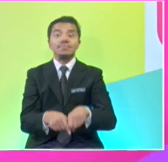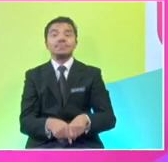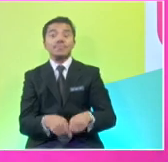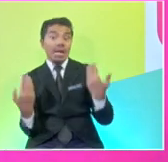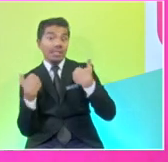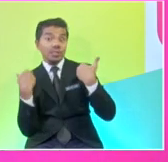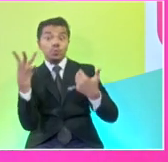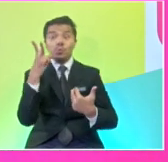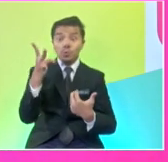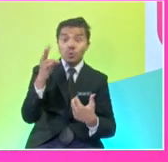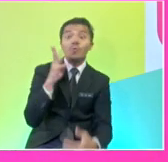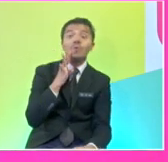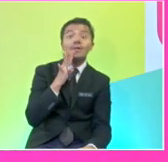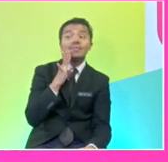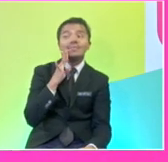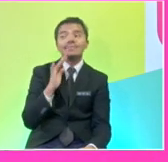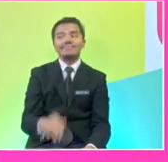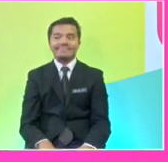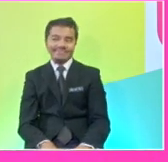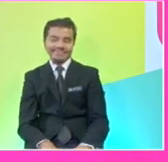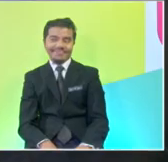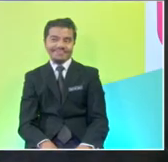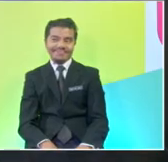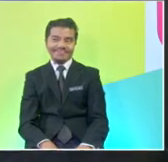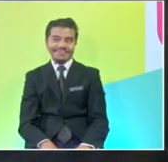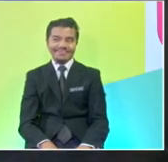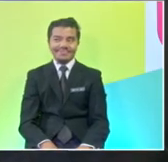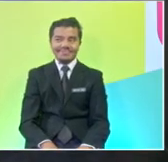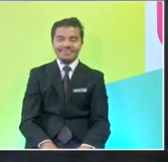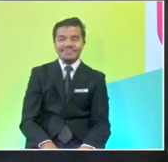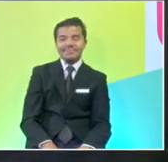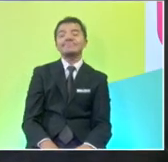1 2 3 4 5 6 7 tadi